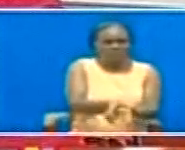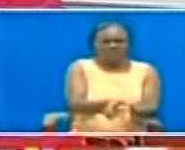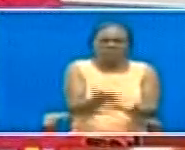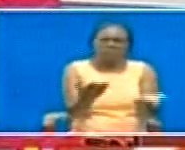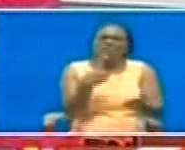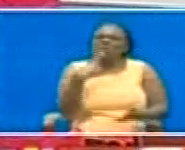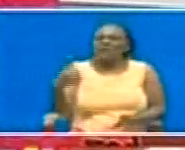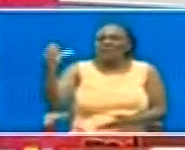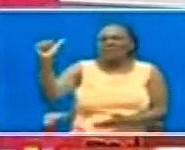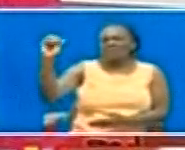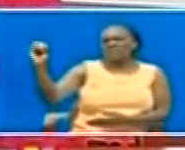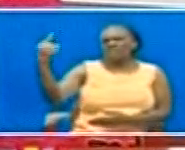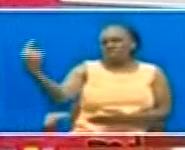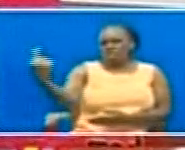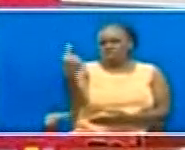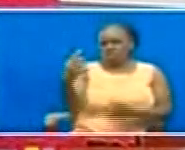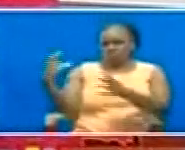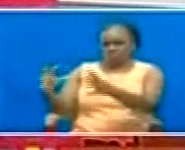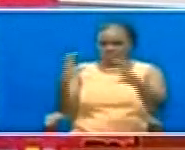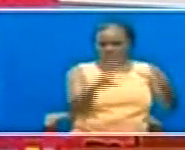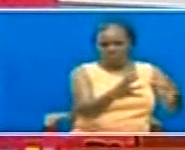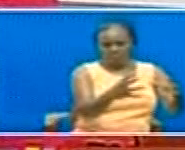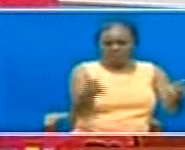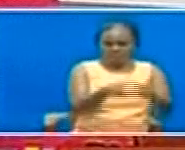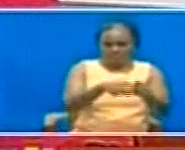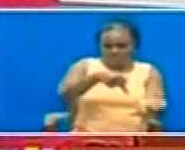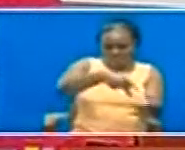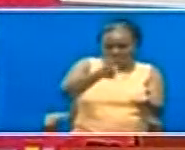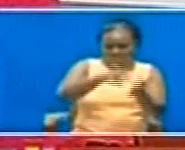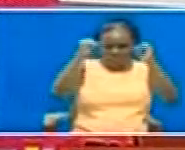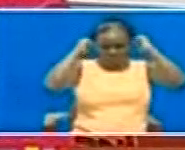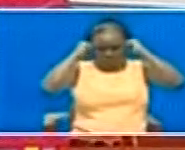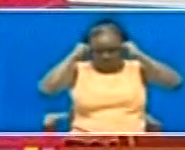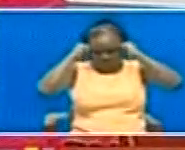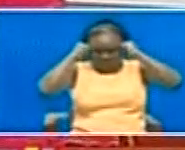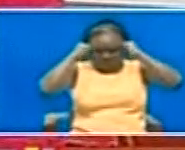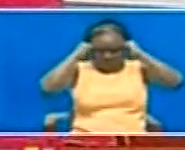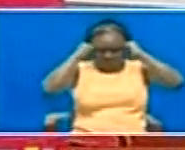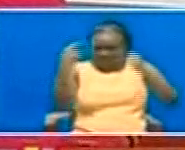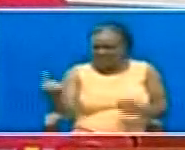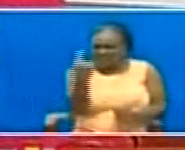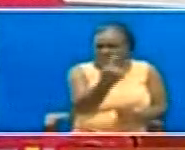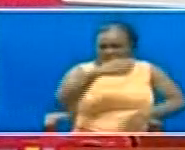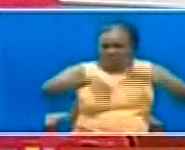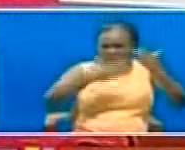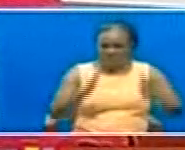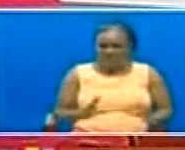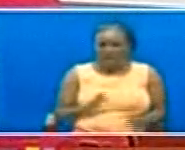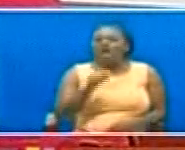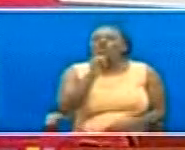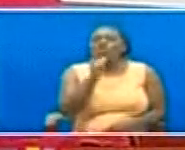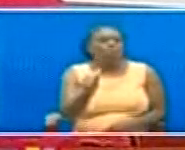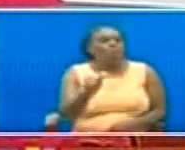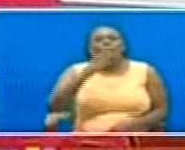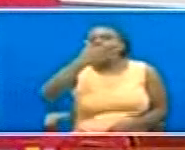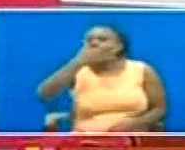around 150,000 kila team, na pia wanalipiwa school fees. Hiyo ni mchezaji, kila mchezaji ama The best